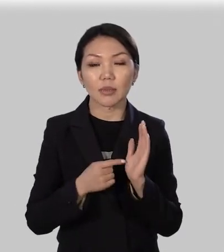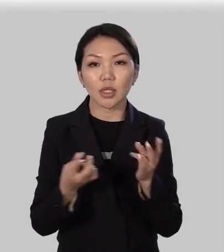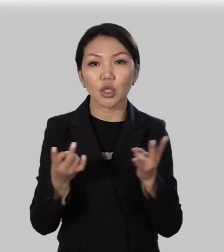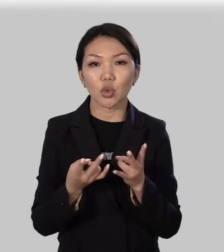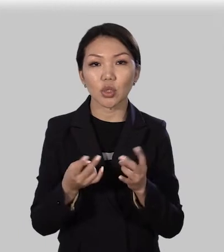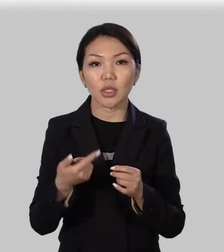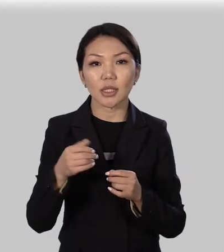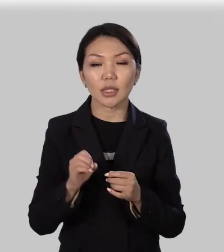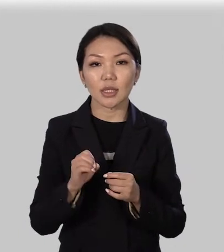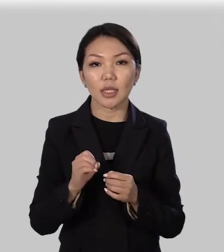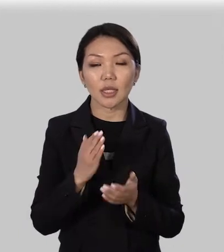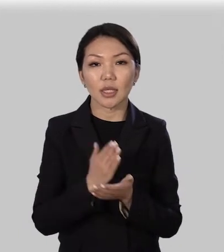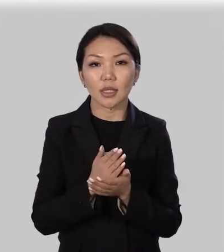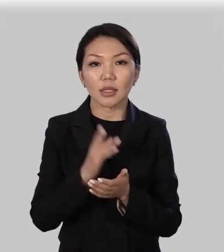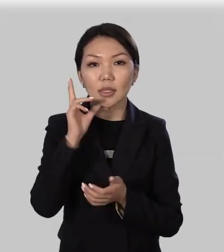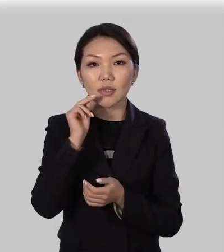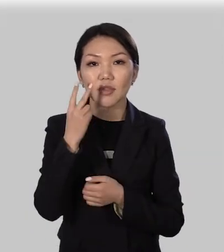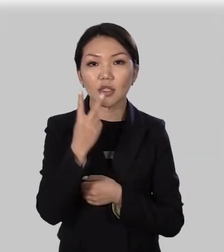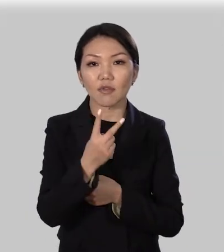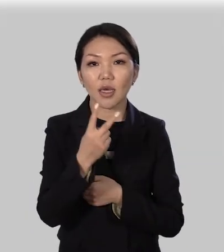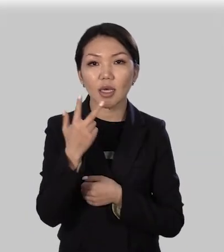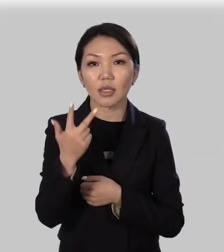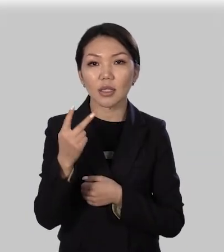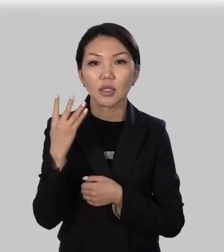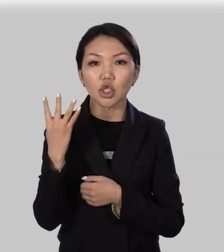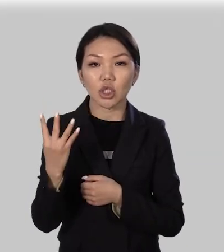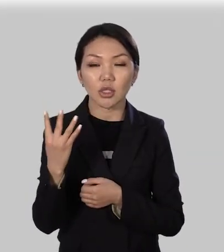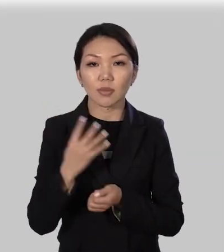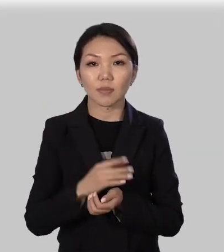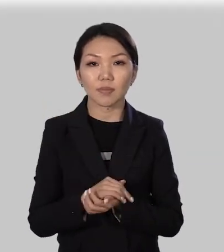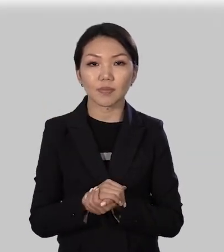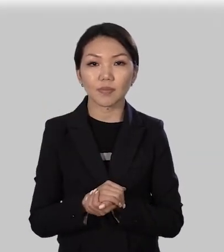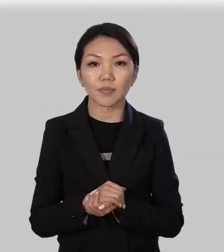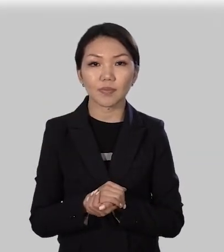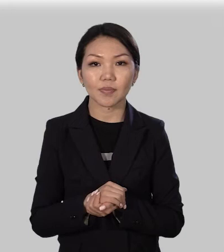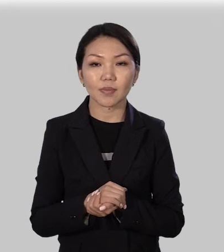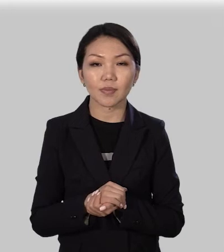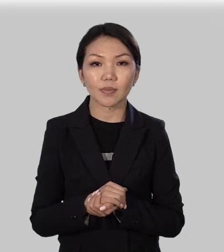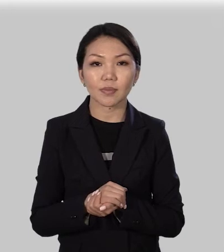Запятые ставятся на месте цифр 2, 3, 4.